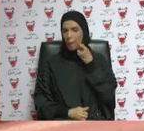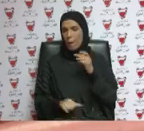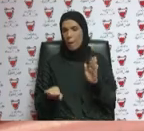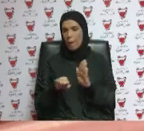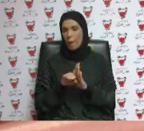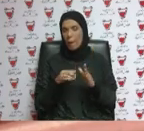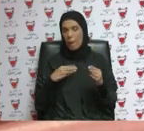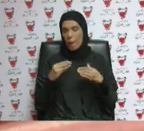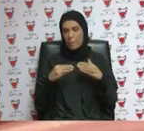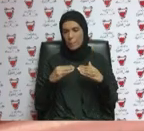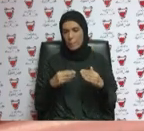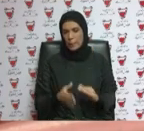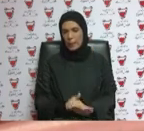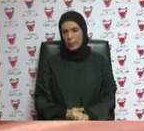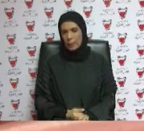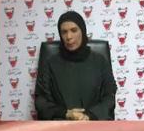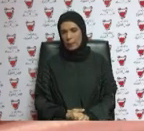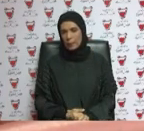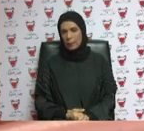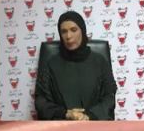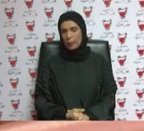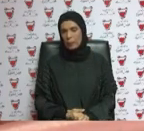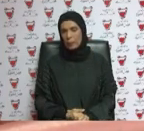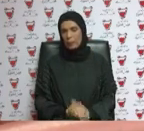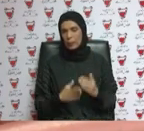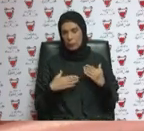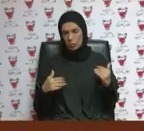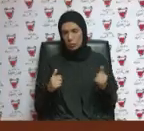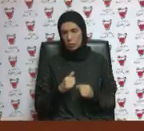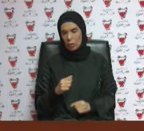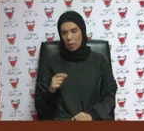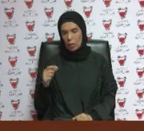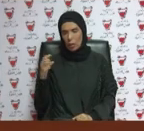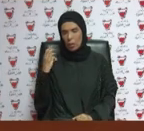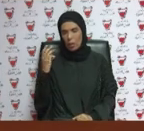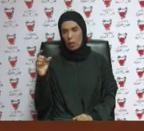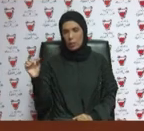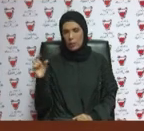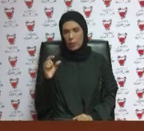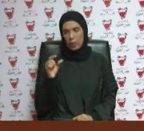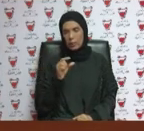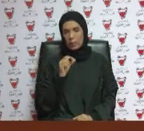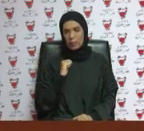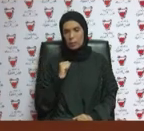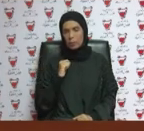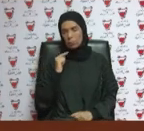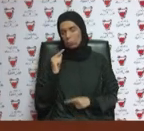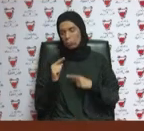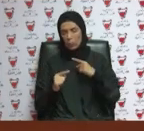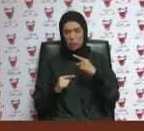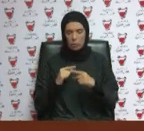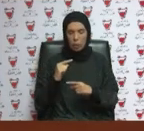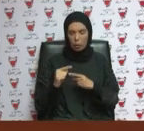مرونة. إحنا ما نضمن هذه الأزمة الصحية راح تنتهي خلال 3 شهور، معناته إذا يعني لم